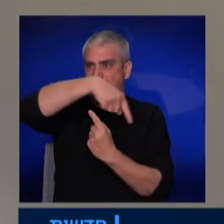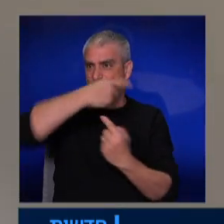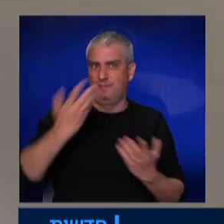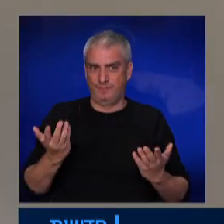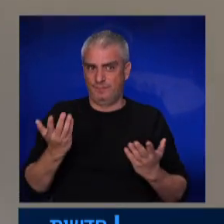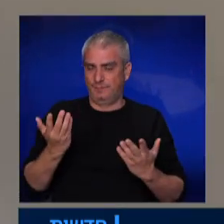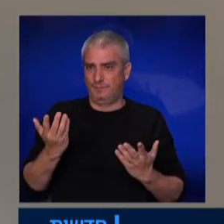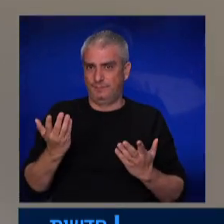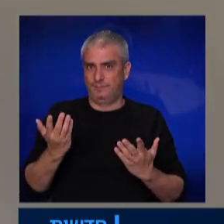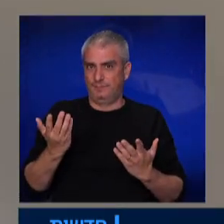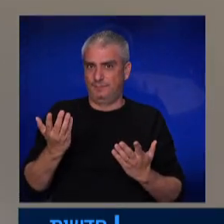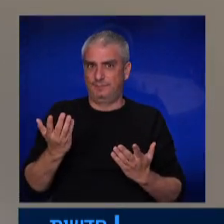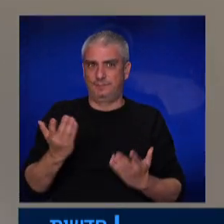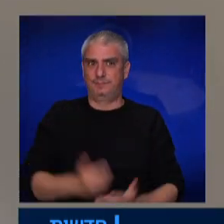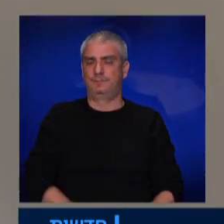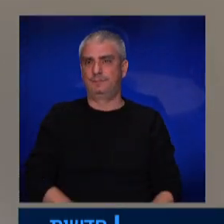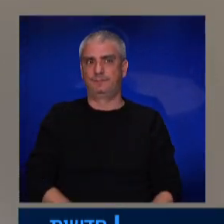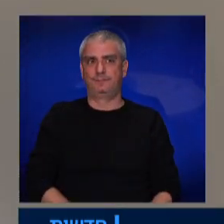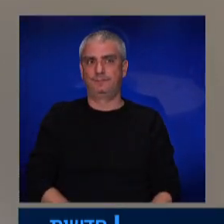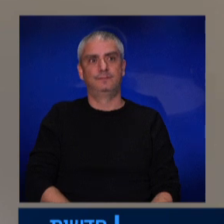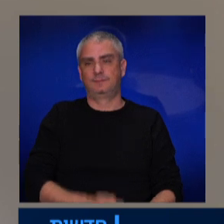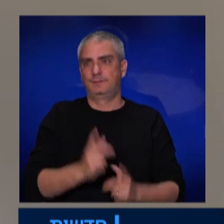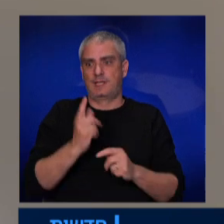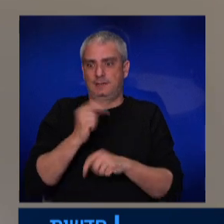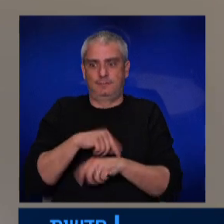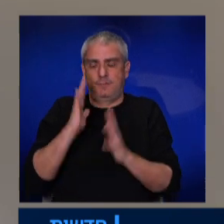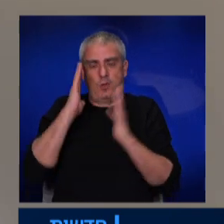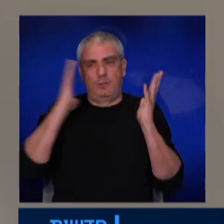a lot of civilian houses. So there was